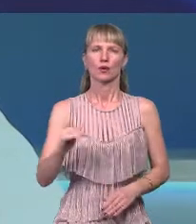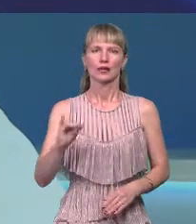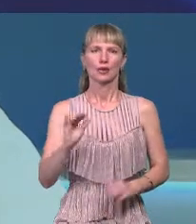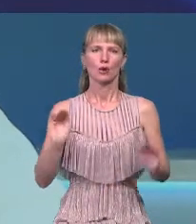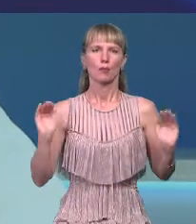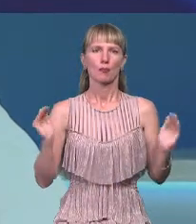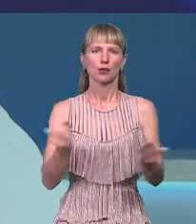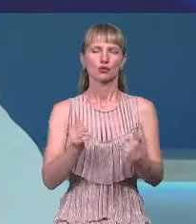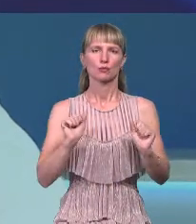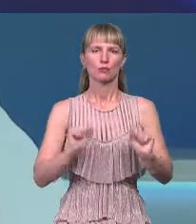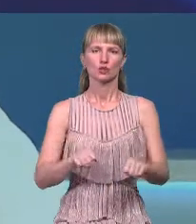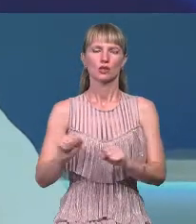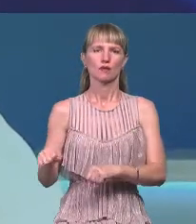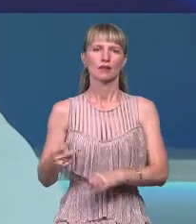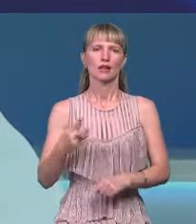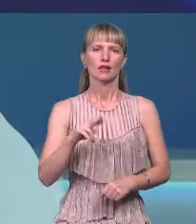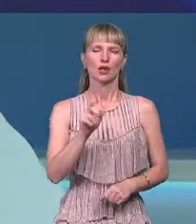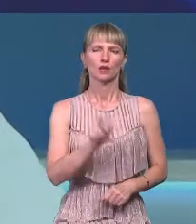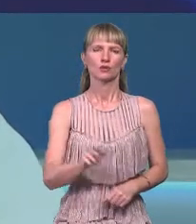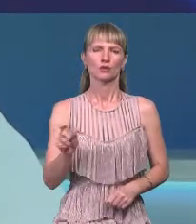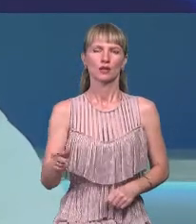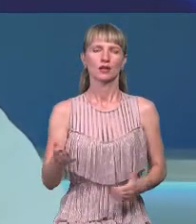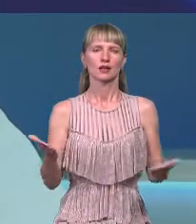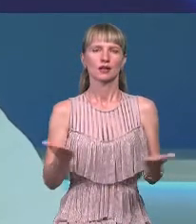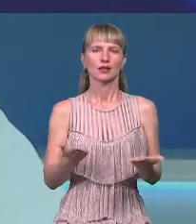обмежують можливості для людей, які